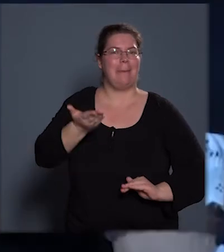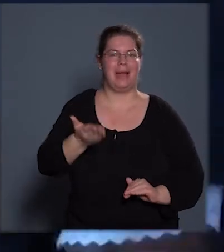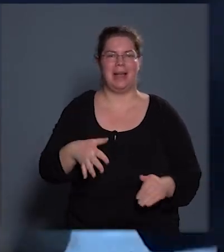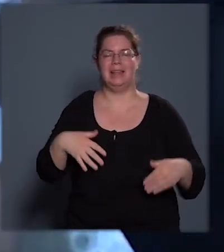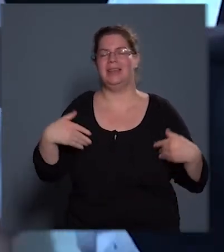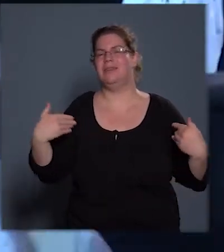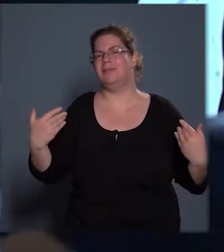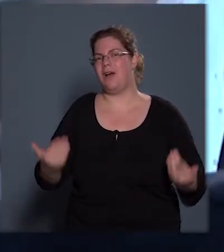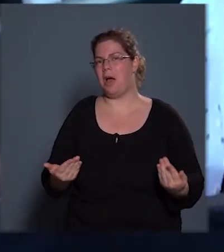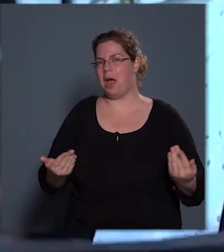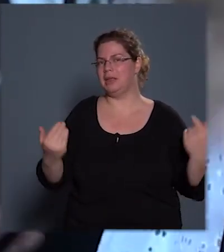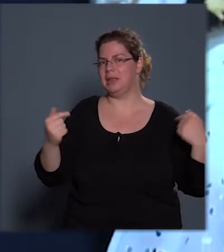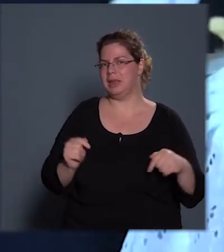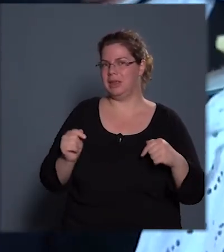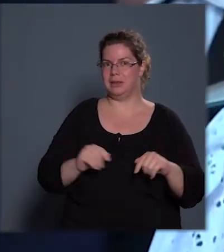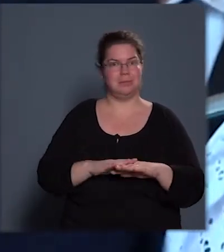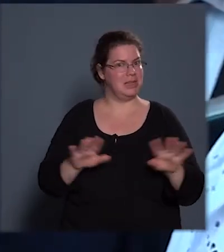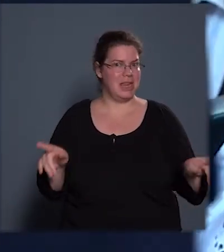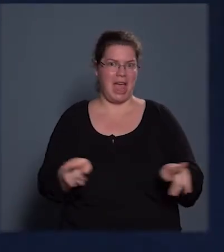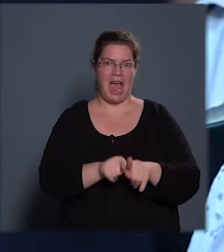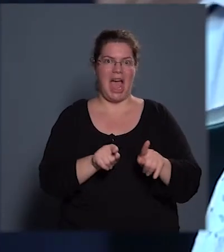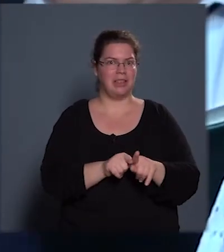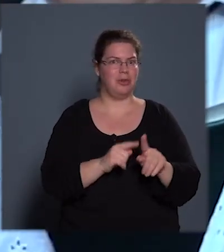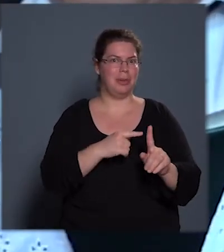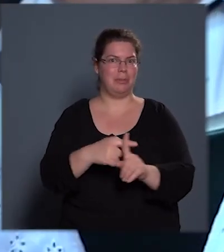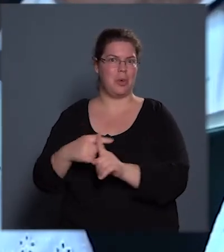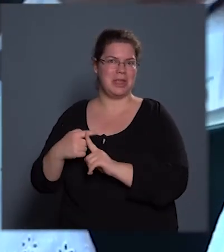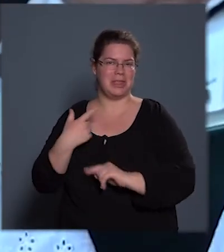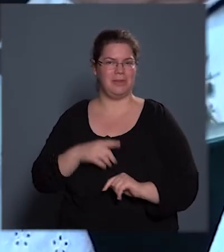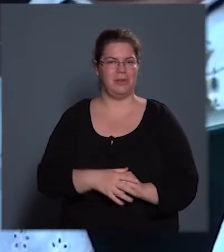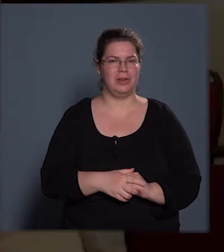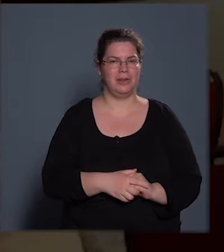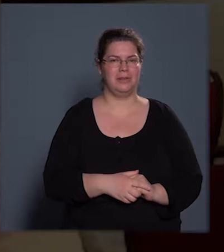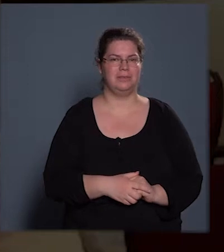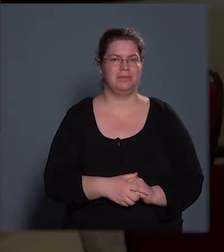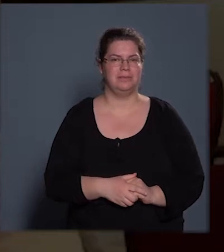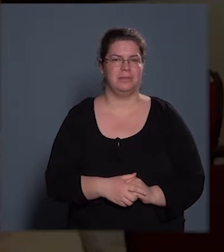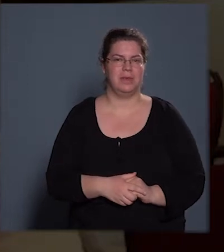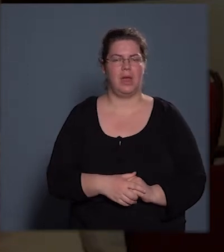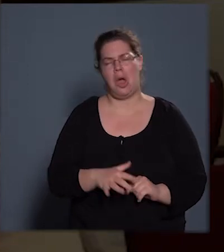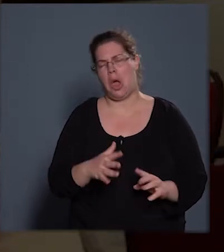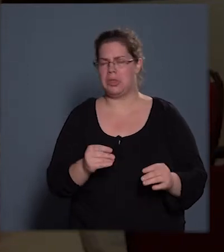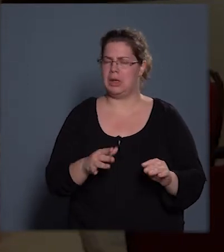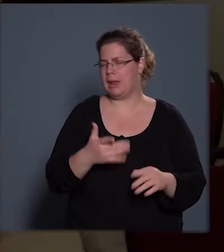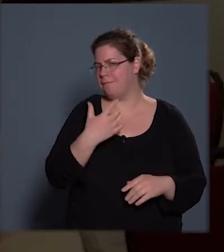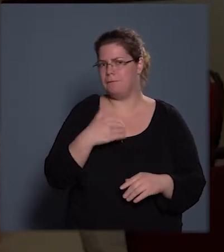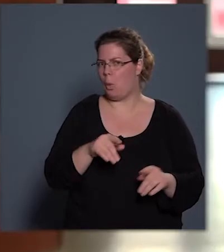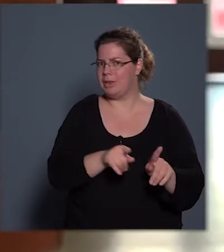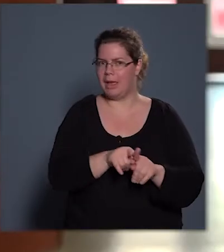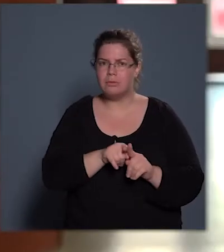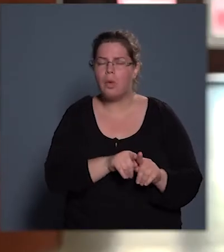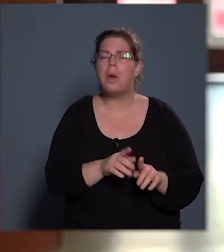pedig itt minden egyformán pozitív volt? Nem, hát annyira nem volt egyforma, mert nekünk